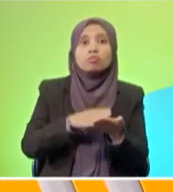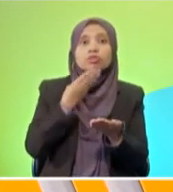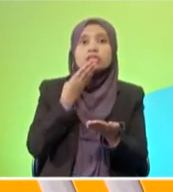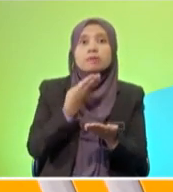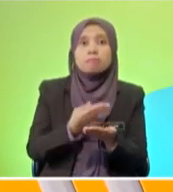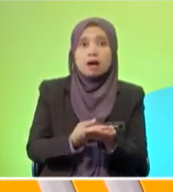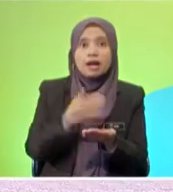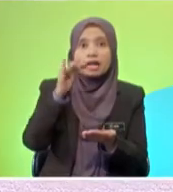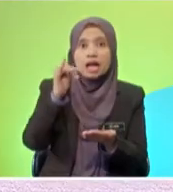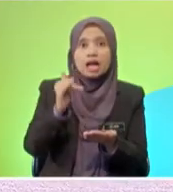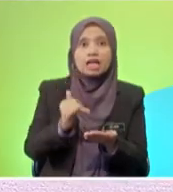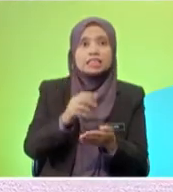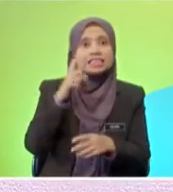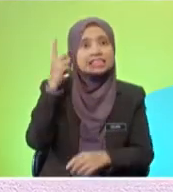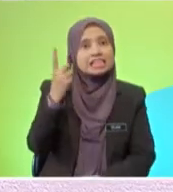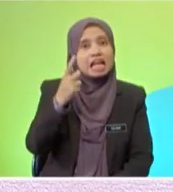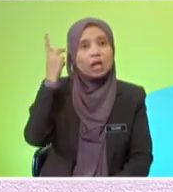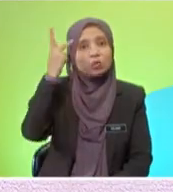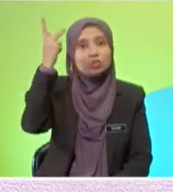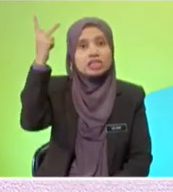orang betul karena